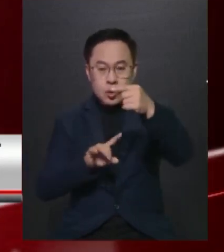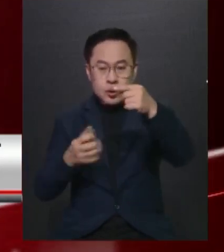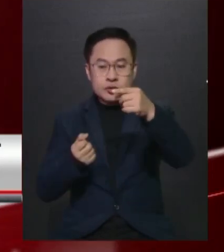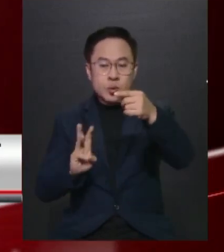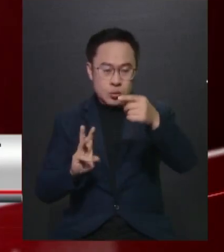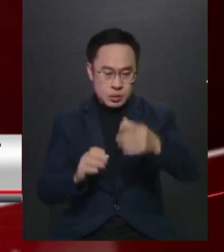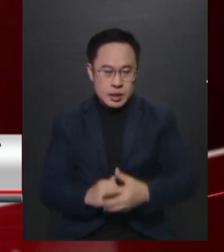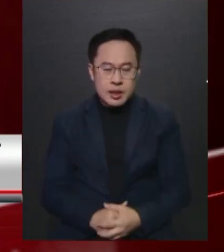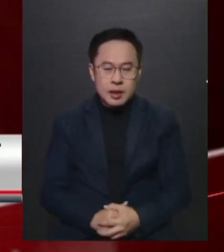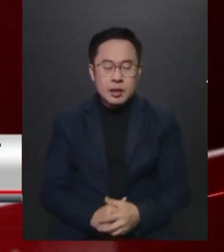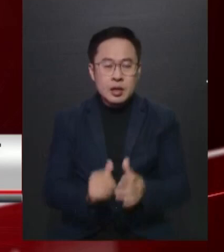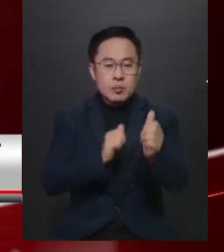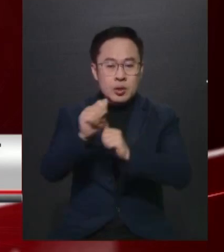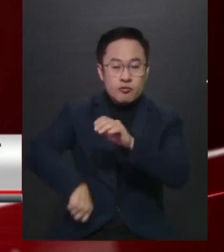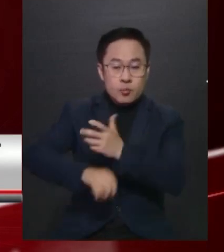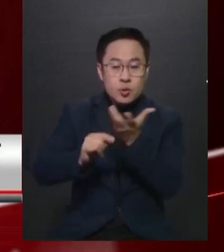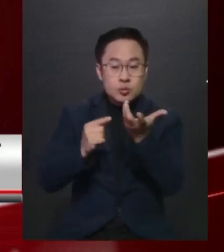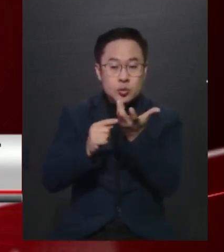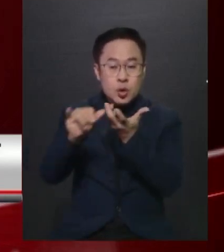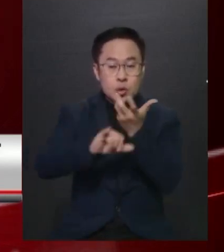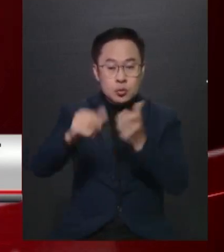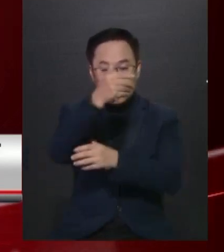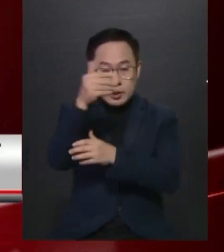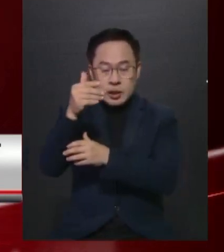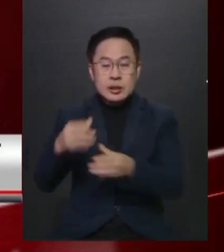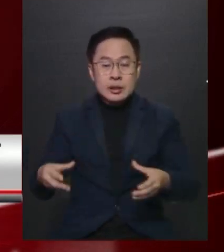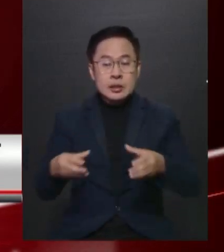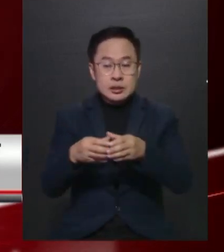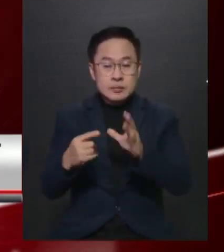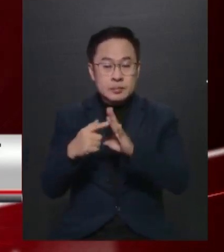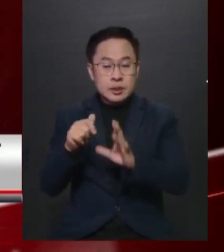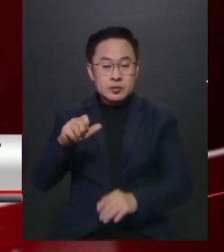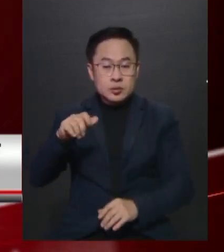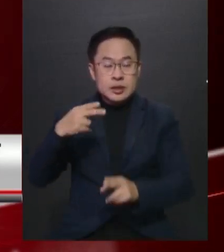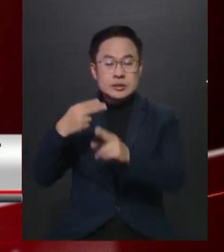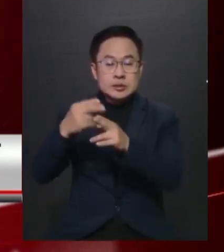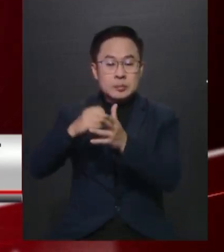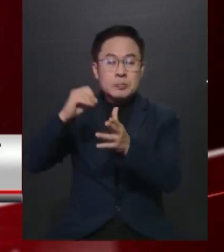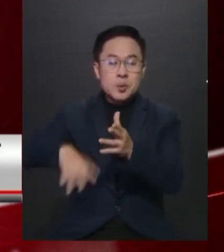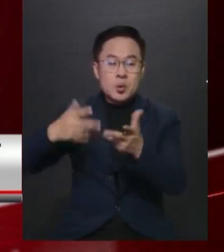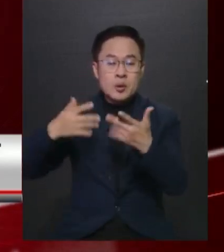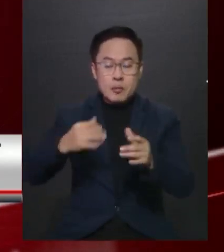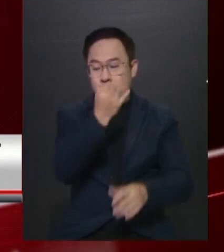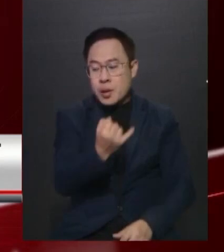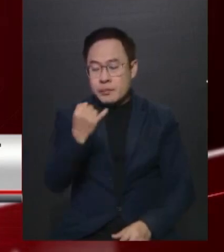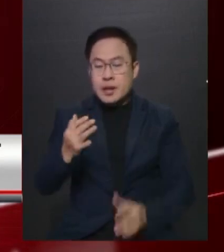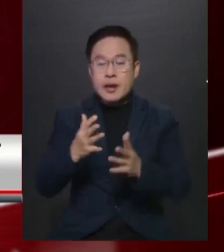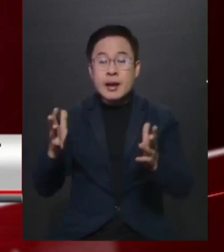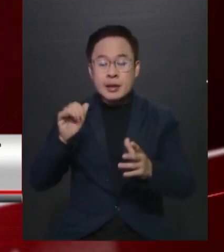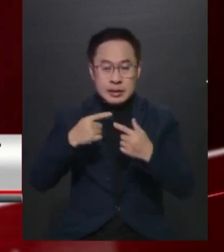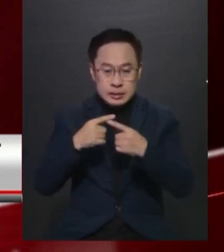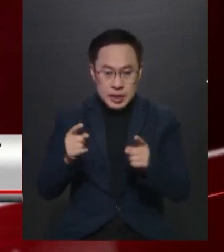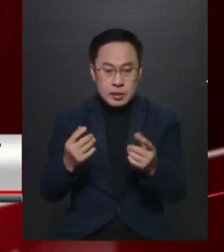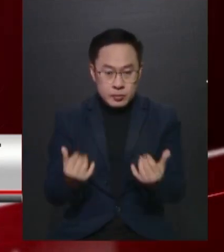นียในการแข่งขันฟุตบอลยูโร2024รอบคัดเลือกคือตอนนี้ก็หมดสิทธิ์ละก ับ การเข้าไปเล่นในรอบสุดท้ายนะคะแต่อย่างไรก็ตามแต่เราก็ถือว่าเป็นเกมสุ